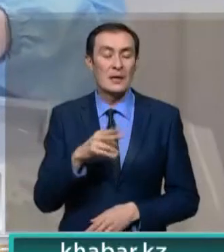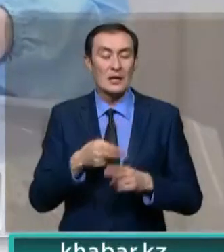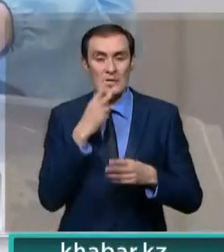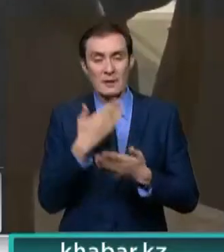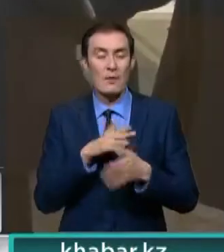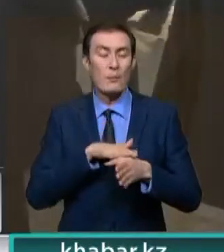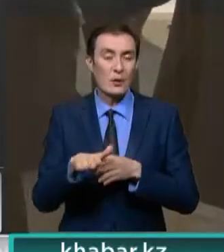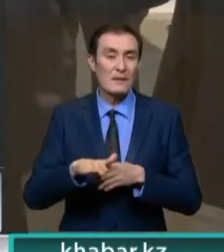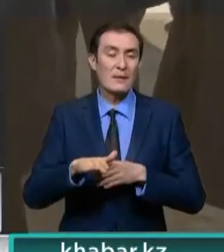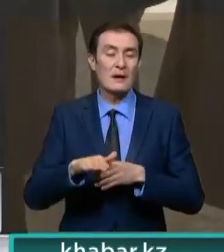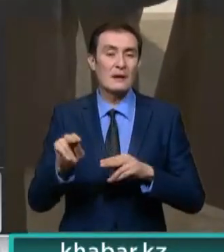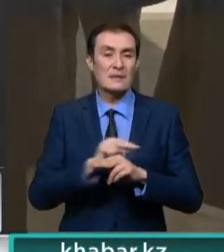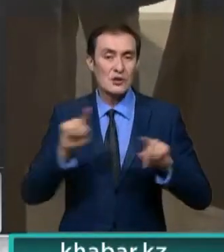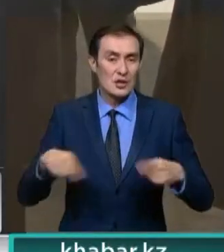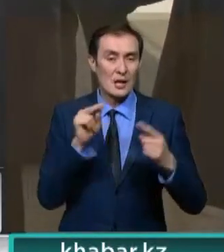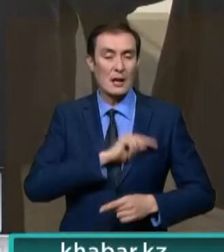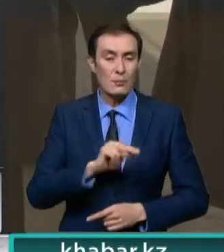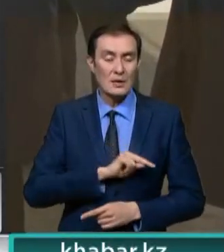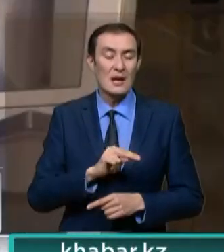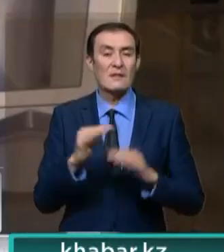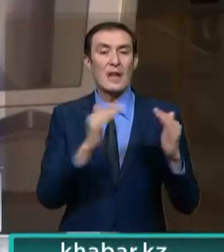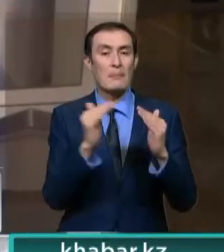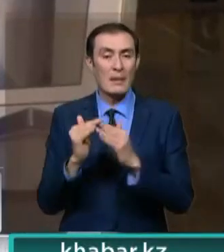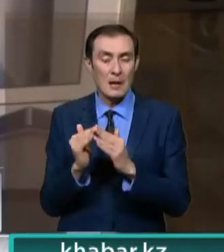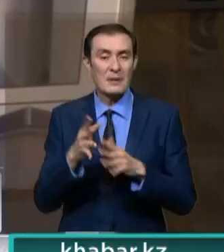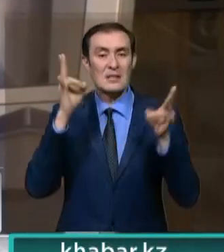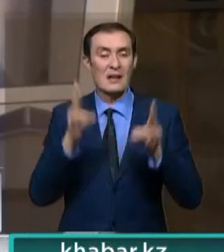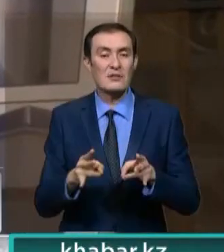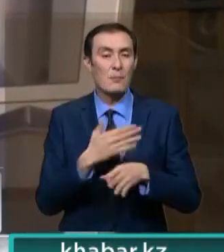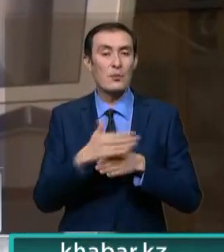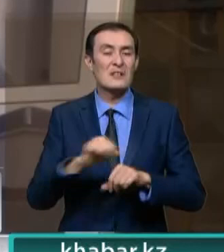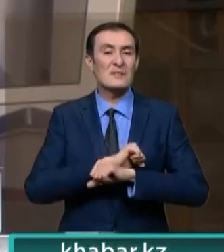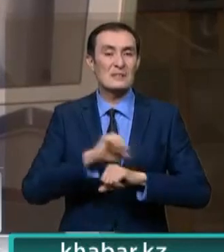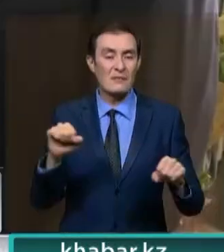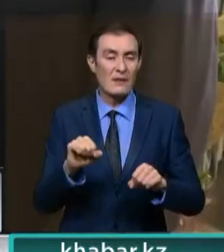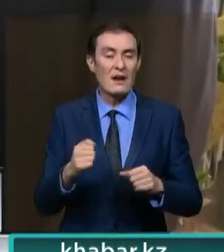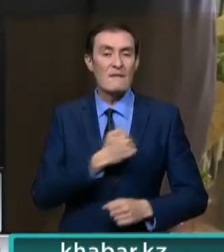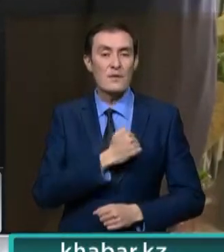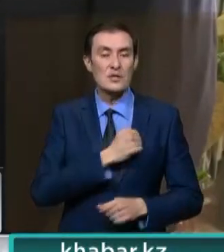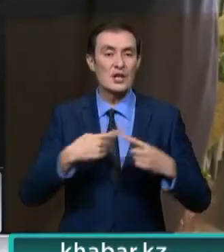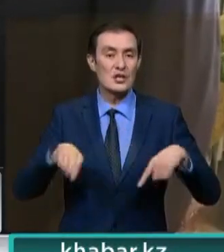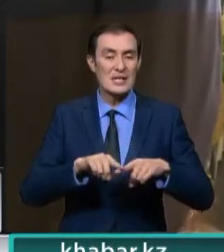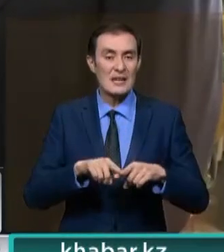полном завершении восстановительных работ во всех жилых домах, пострадавших от взрывов в воинской